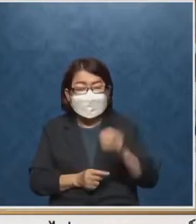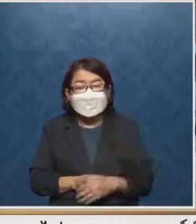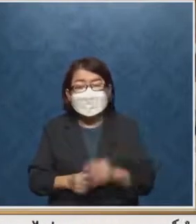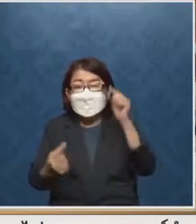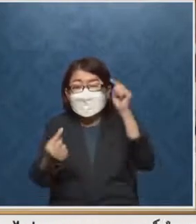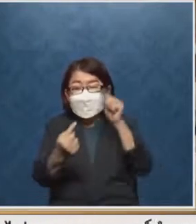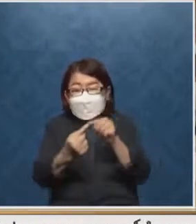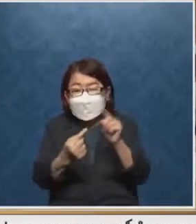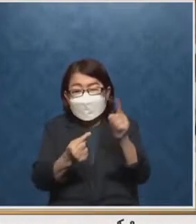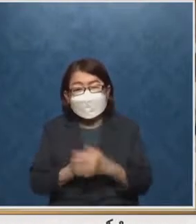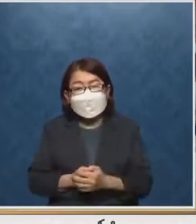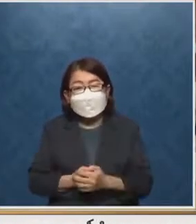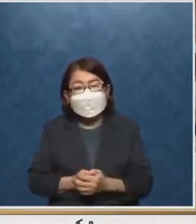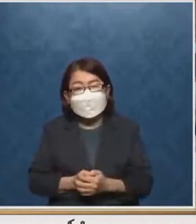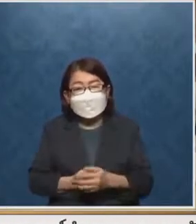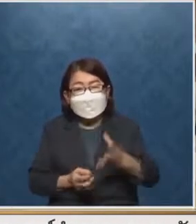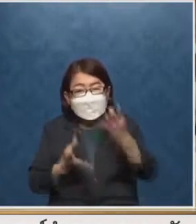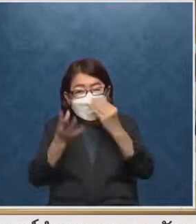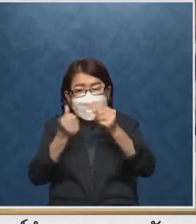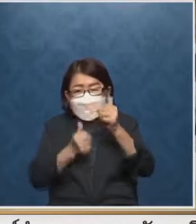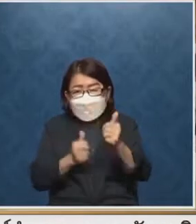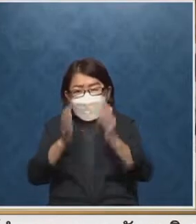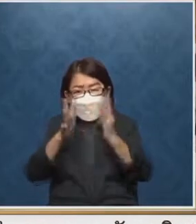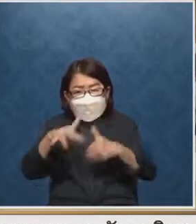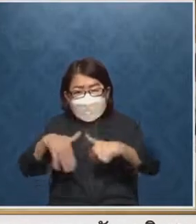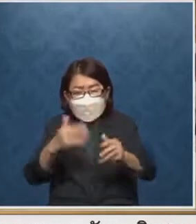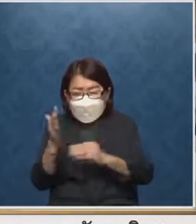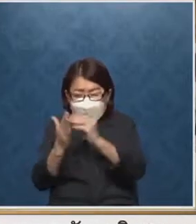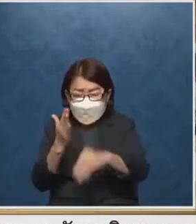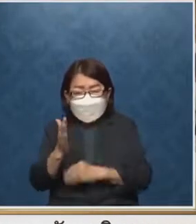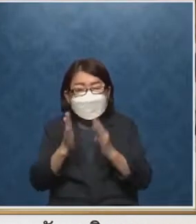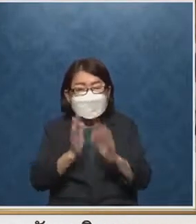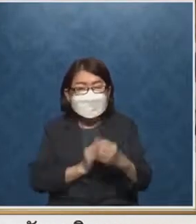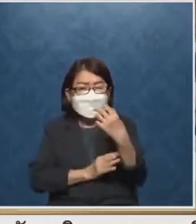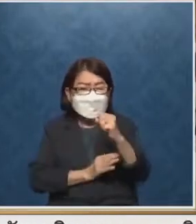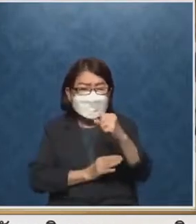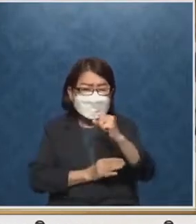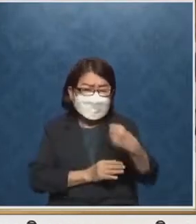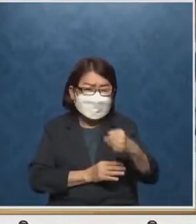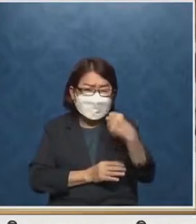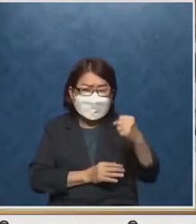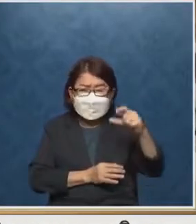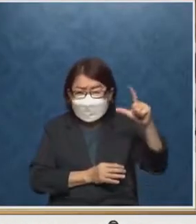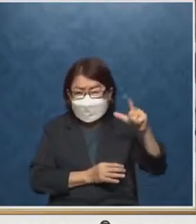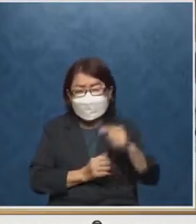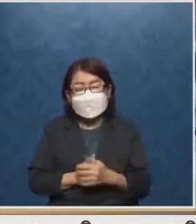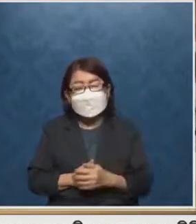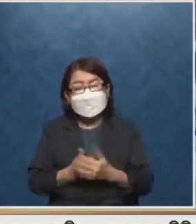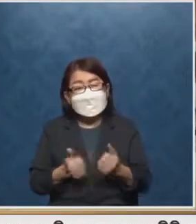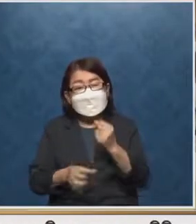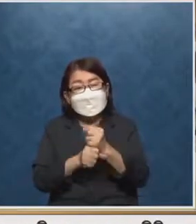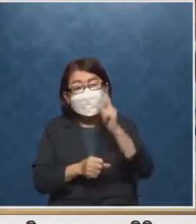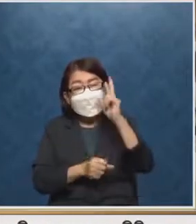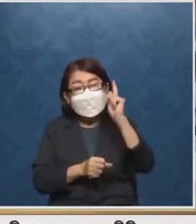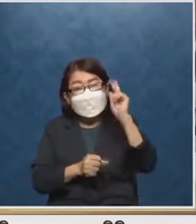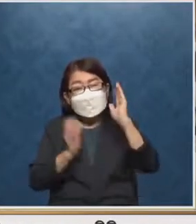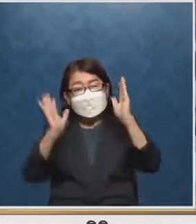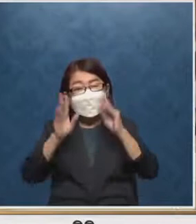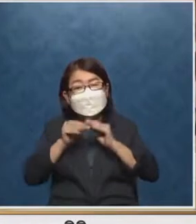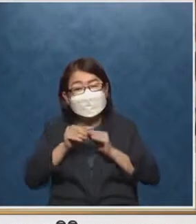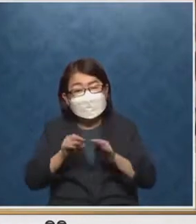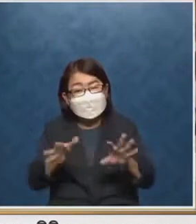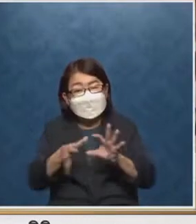งเป็นจำนวนหลายสิบล้านในสื่อสังคมออนไลน์นะครับโดยการผลิตสื่อประชาสัมพันธ์ดังกล่าวนี้